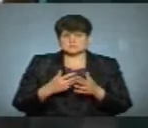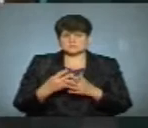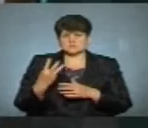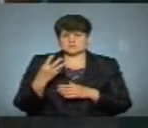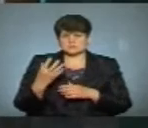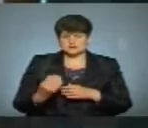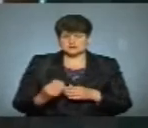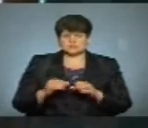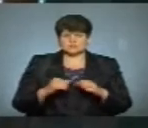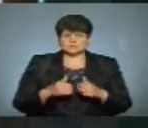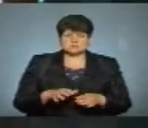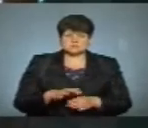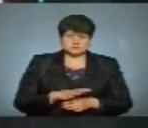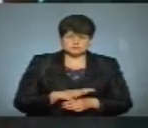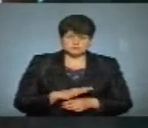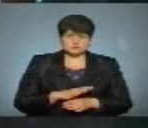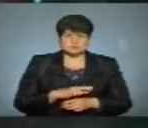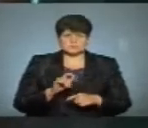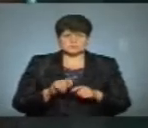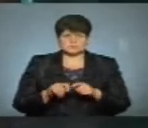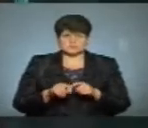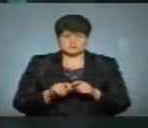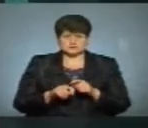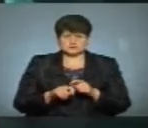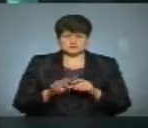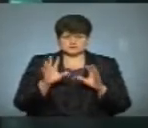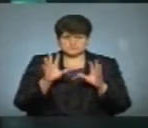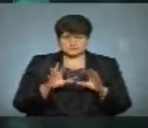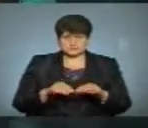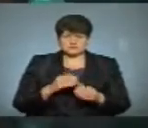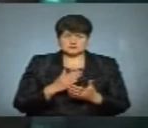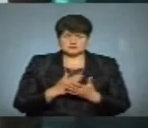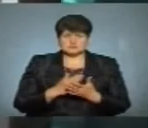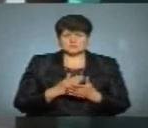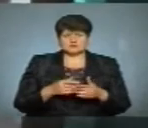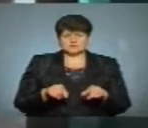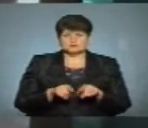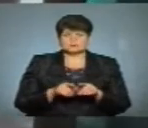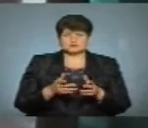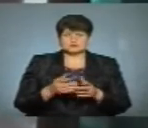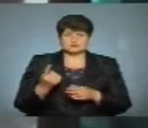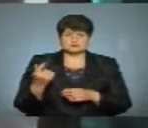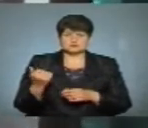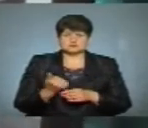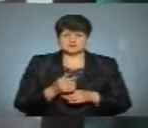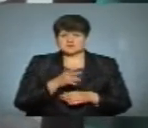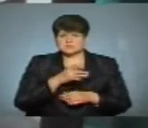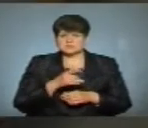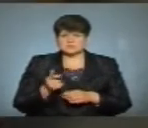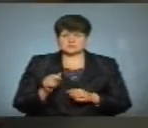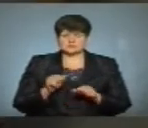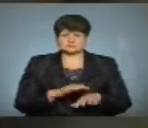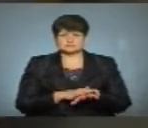того, щоб комісія відбулася, перевірили все наявності, відповідно, десь тоді тижневий термін, тоді можливе